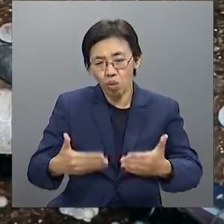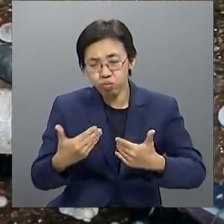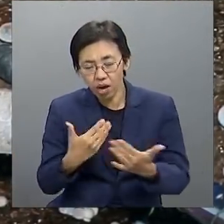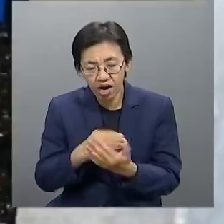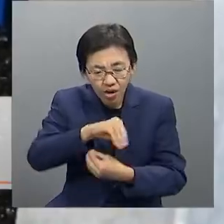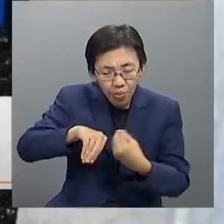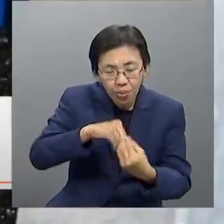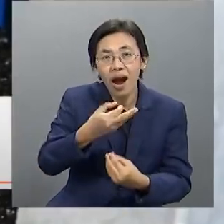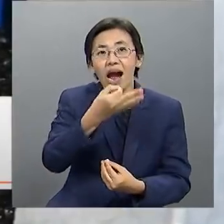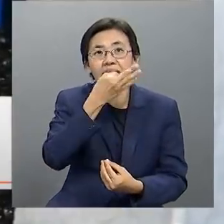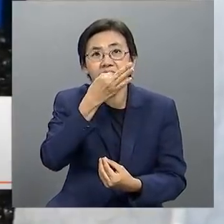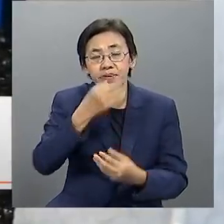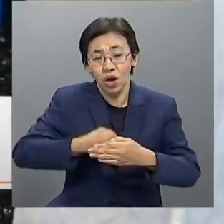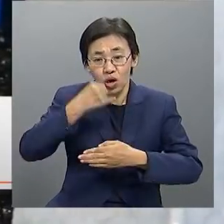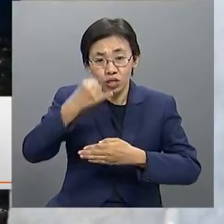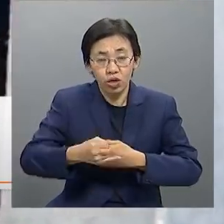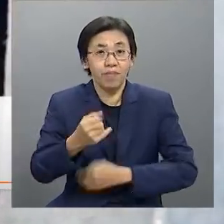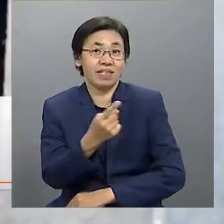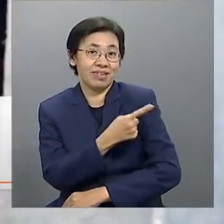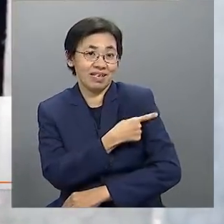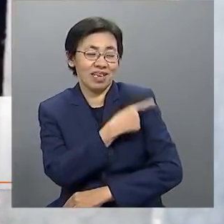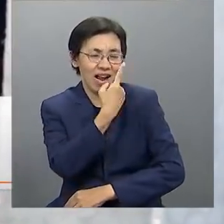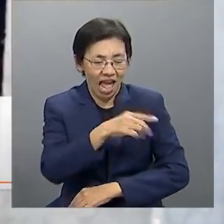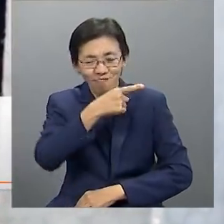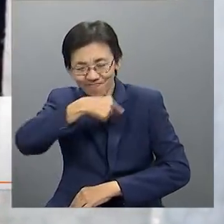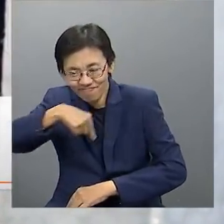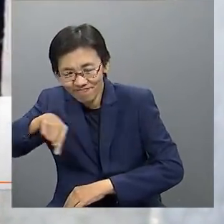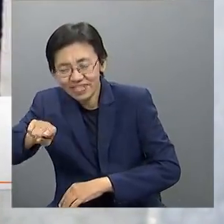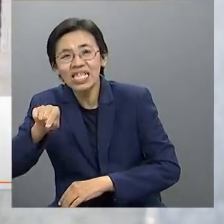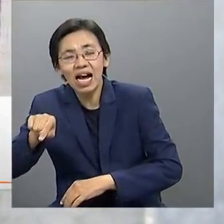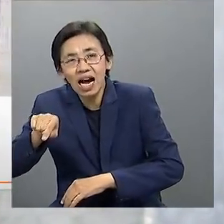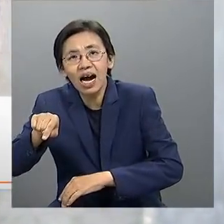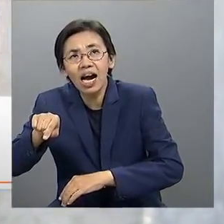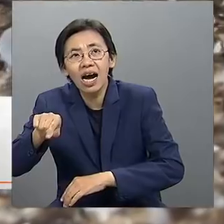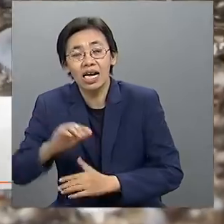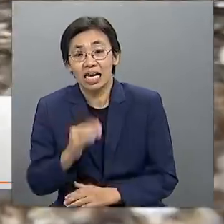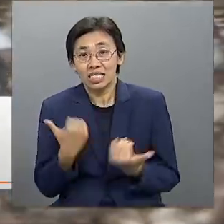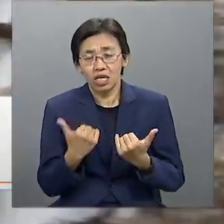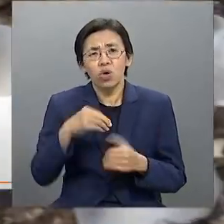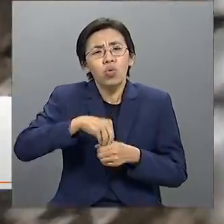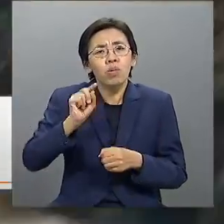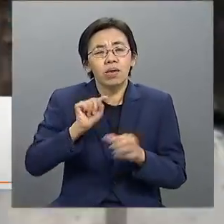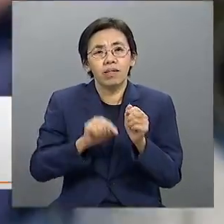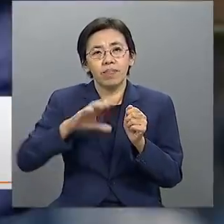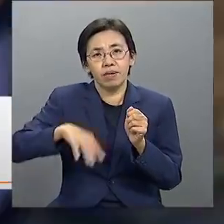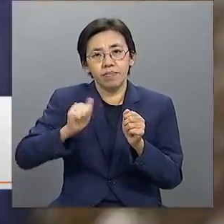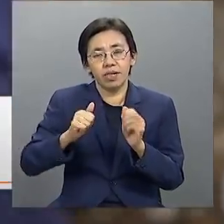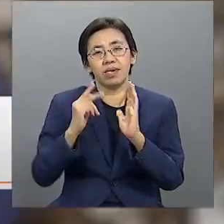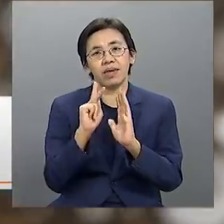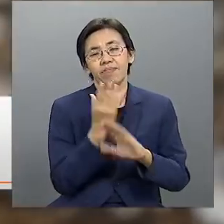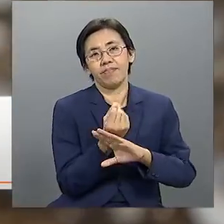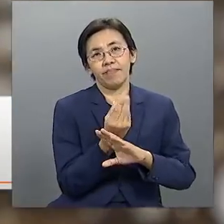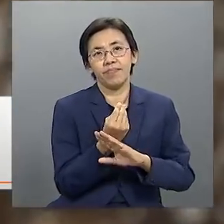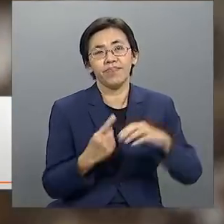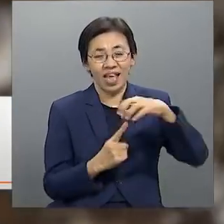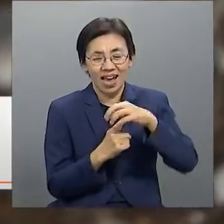เรียนจบในระดับปริญญาตรีมาแล้วอยู่ในตำบลไตรตรึงนะคะอำเภอเมืองกำแพงเพชรจังหวัดกำแพงเพชรค่ะการเพาะเห็ดฟางขายเนี่ยเขาบอก